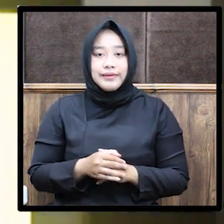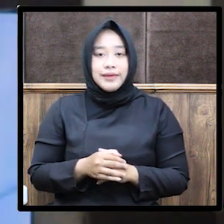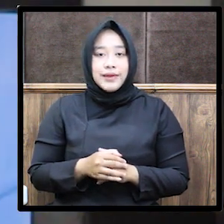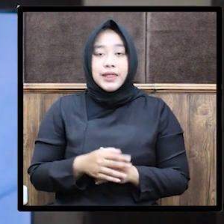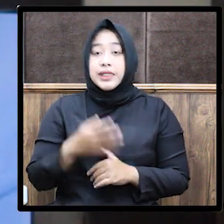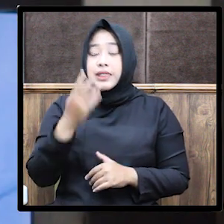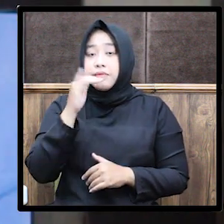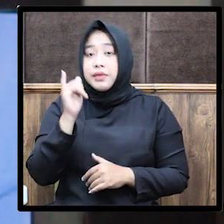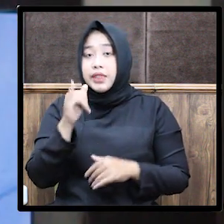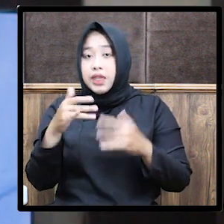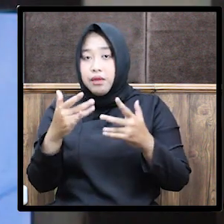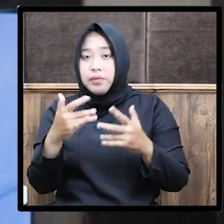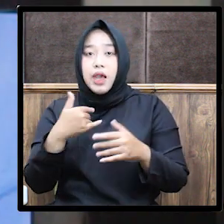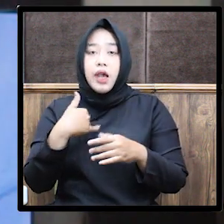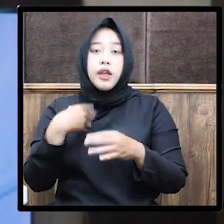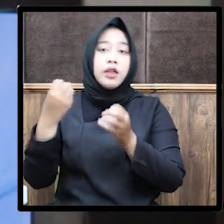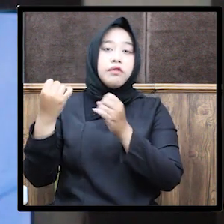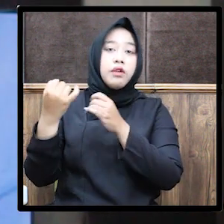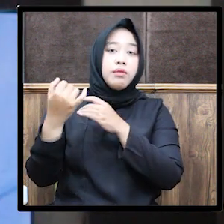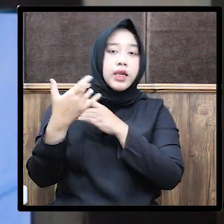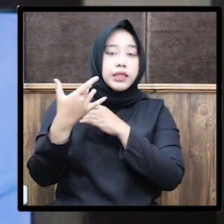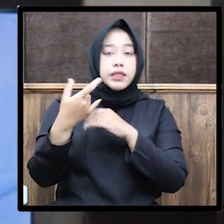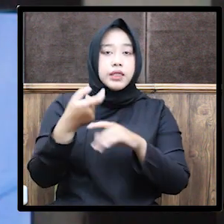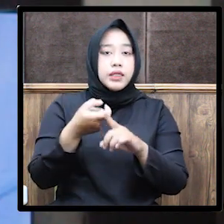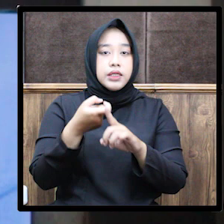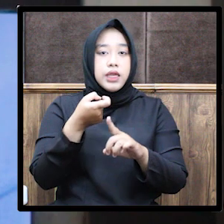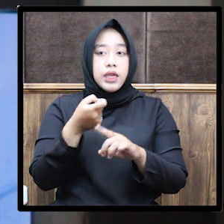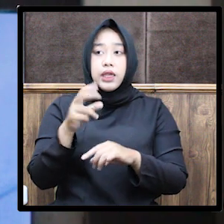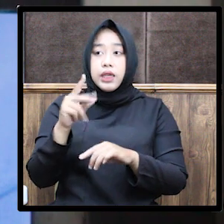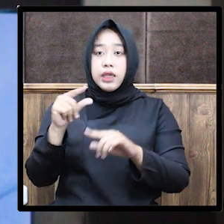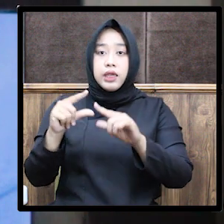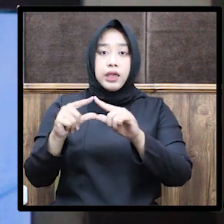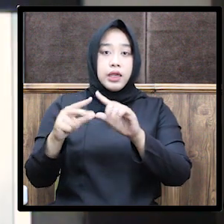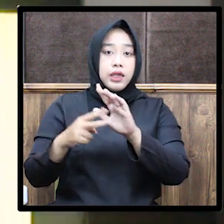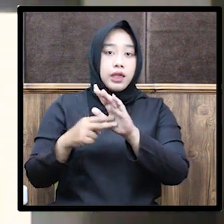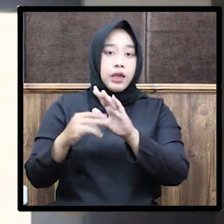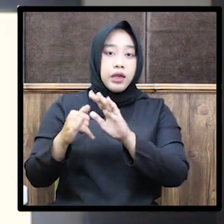sepertinya tadi ya, dengan gambaran yang disampaikan oleh Mbak Rani soal